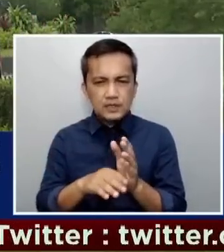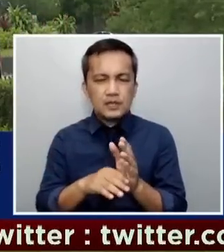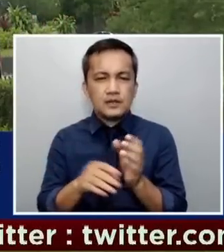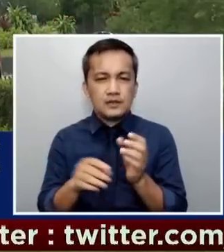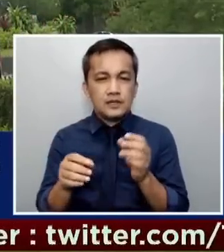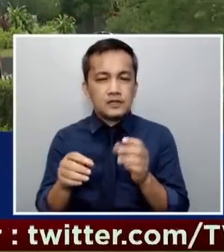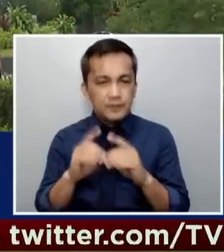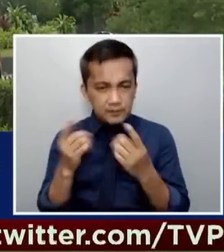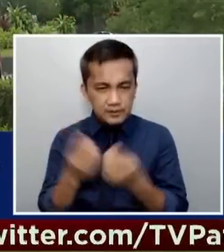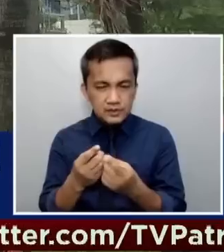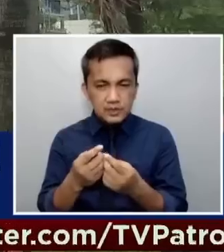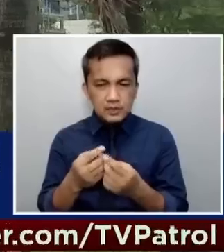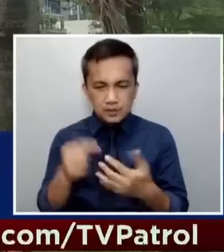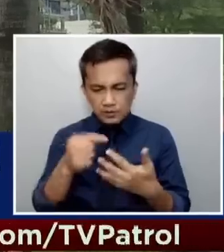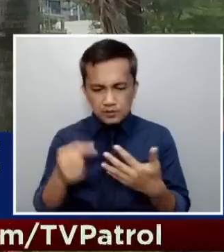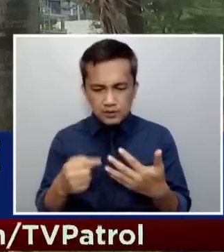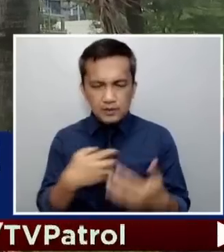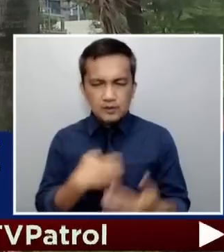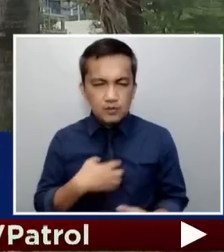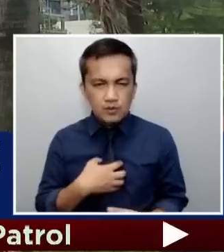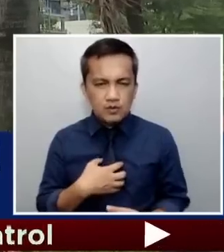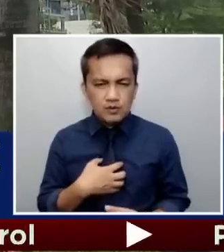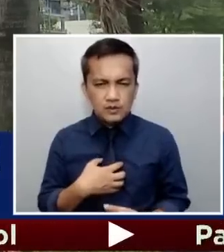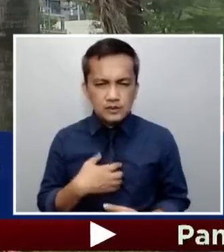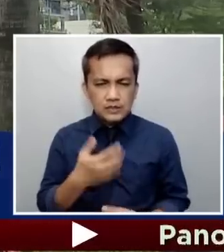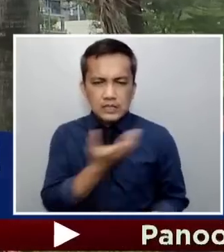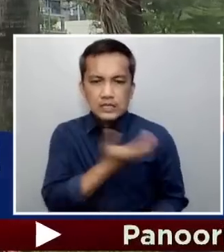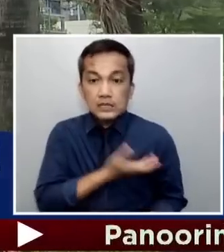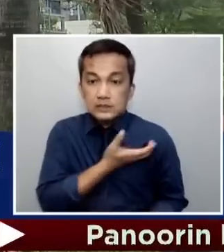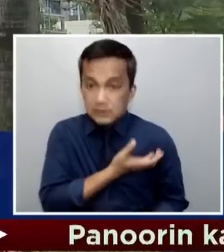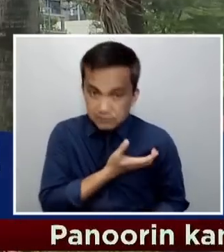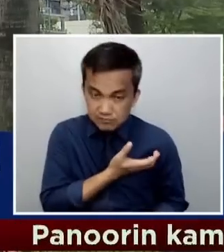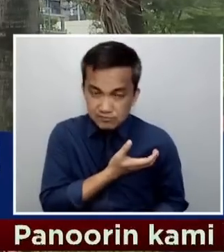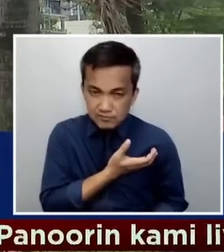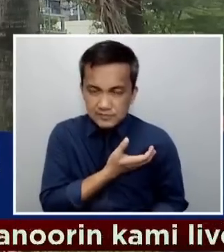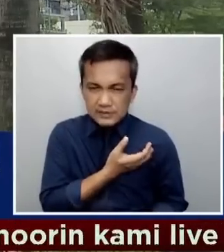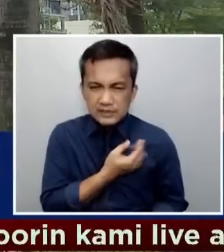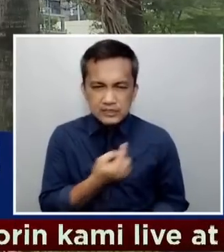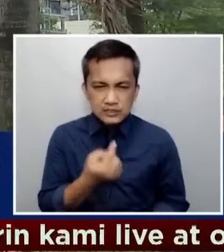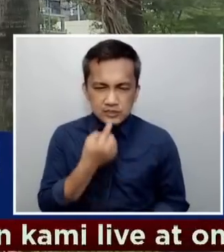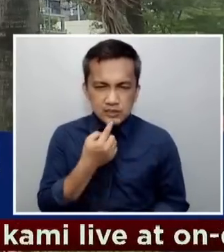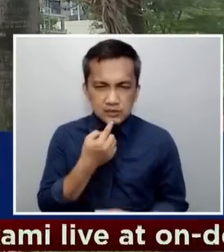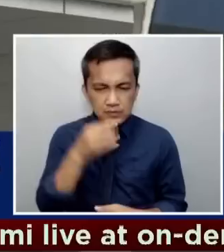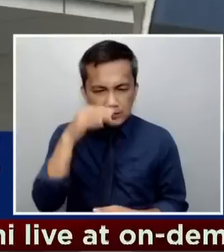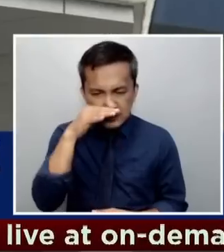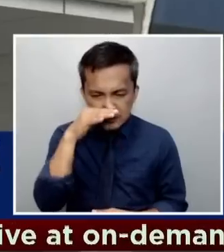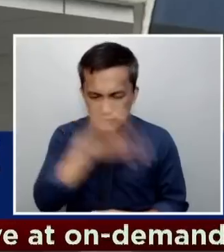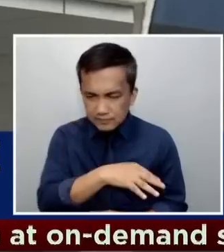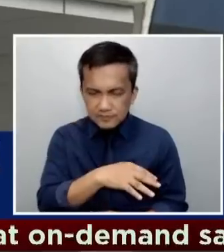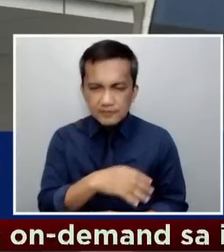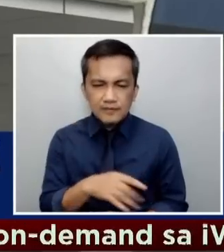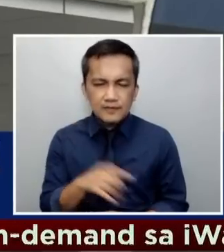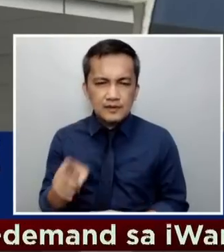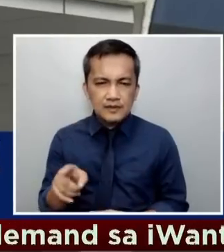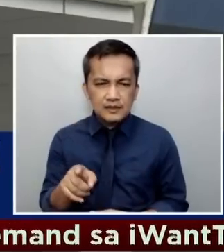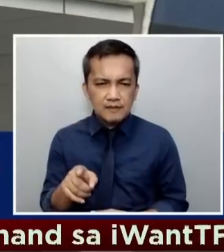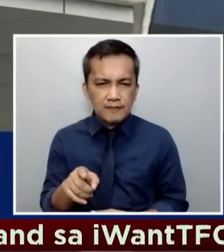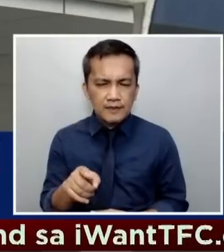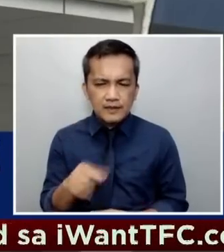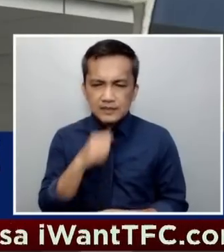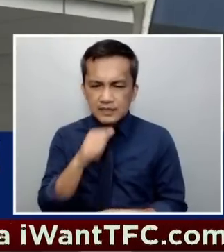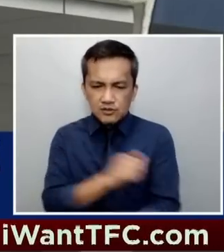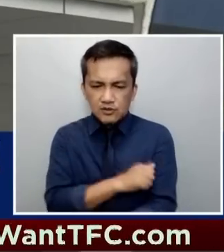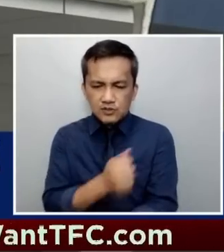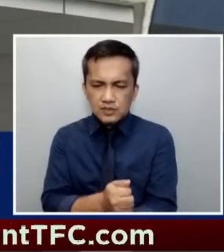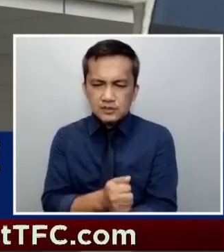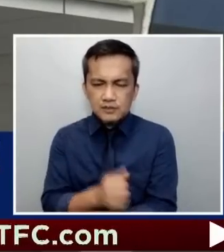mga empleyado ay grave misconduct, serious dishonesty, hindi autorisado ang mga pagliban sa